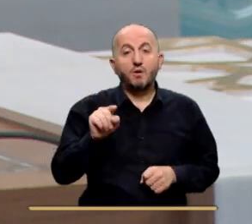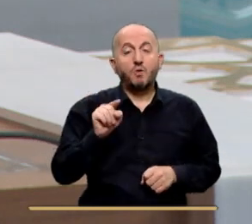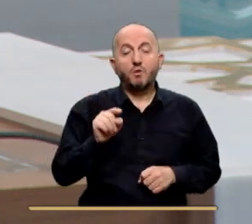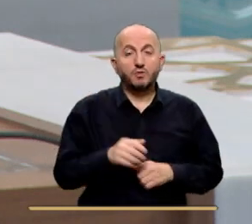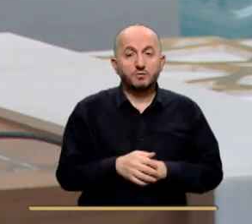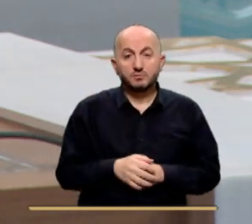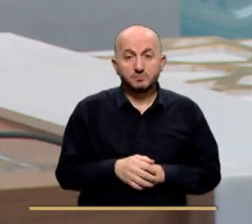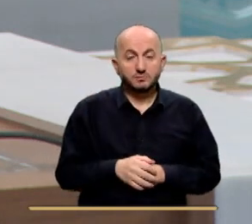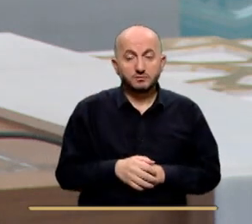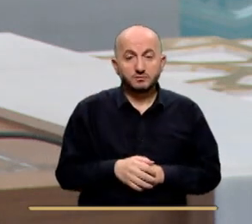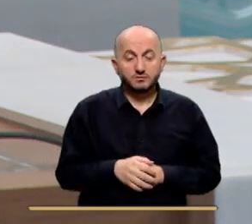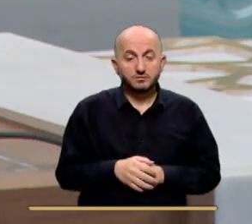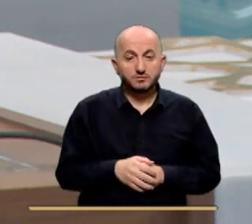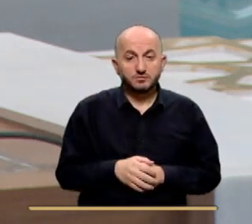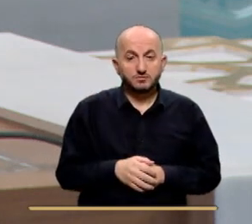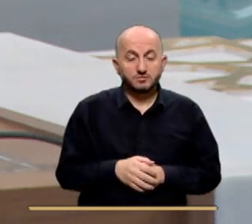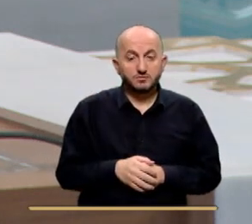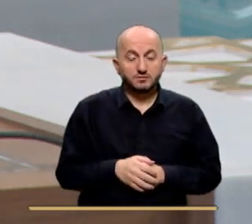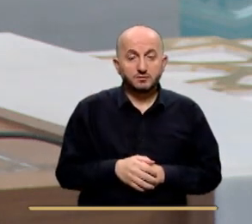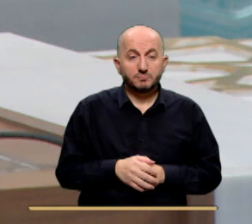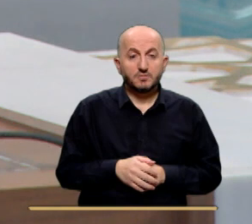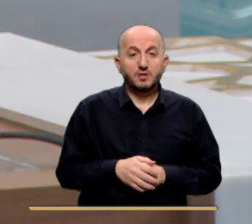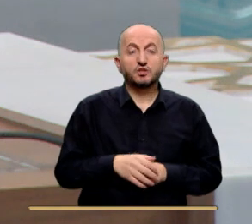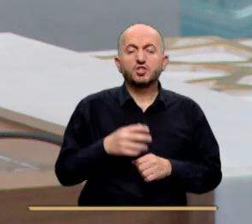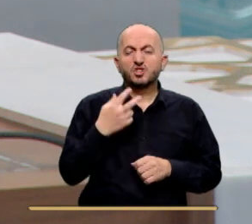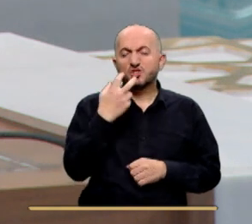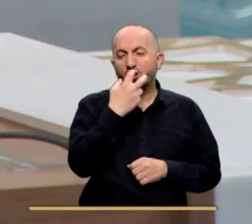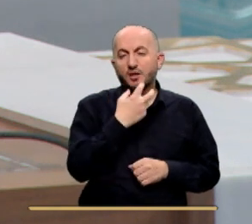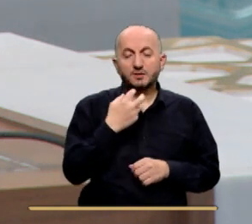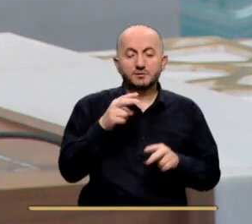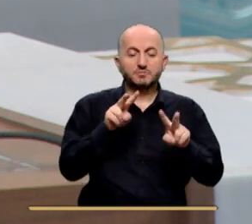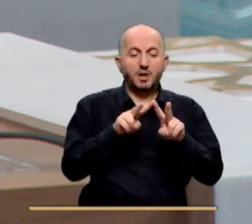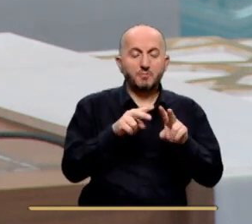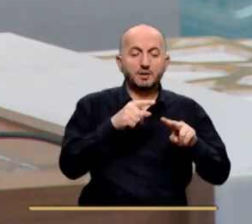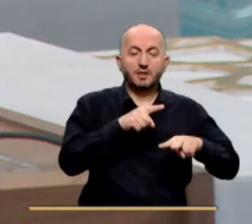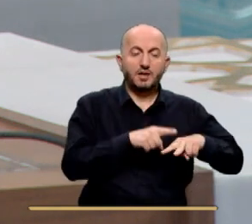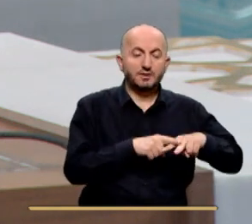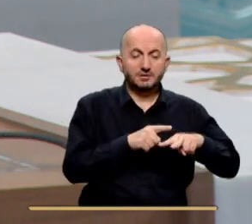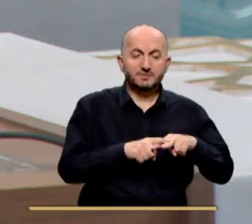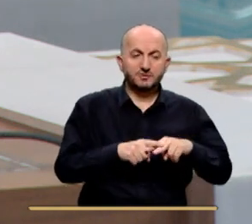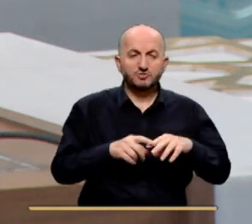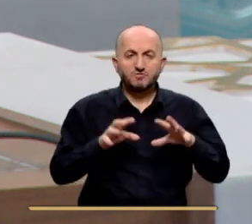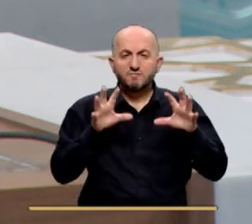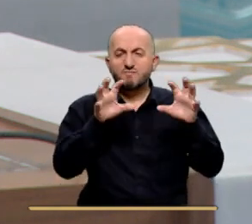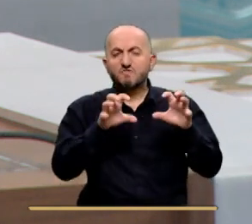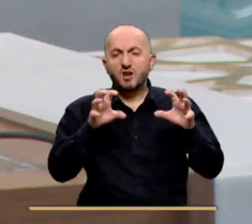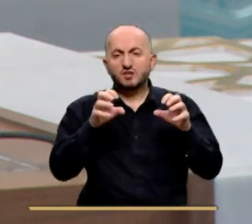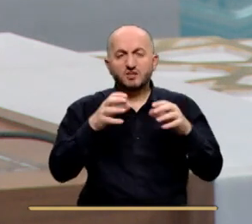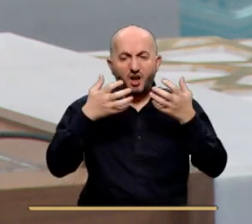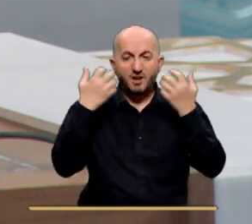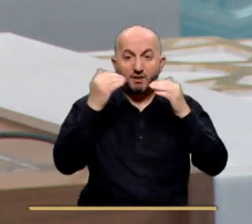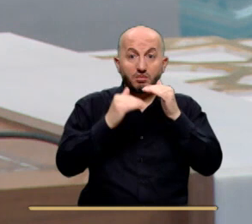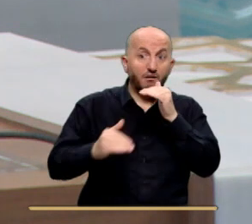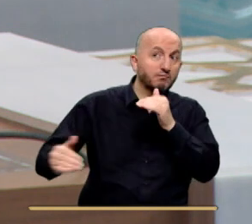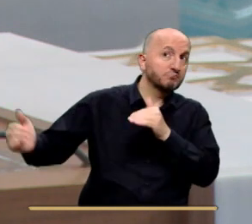hani Mehmet Akif'in ifadesiyle vahşilikte sırtlanları geçen o